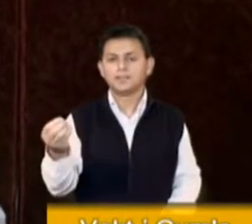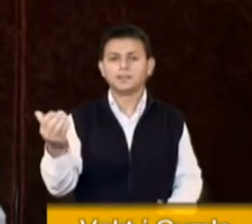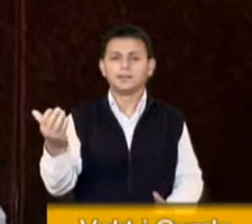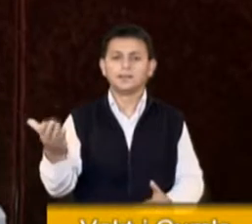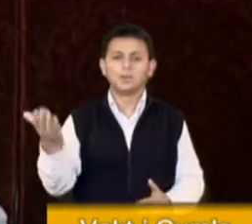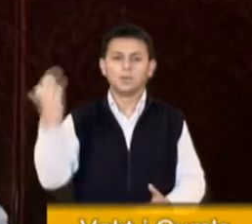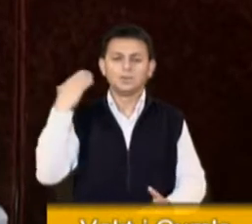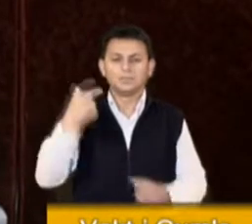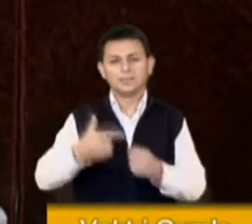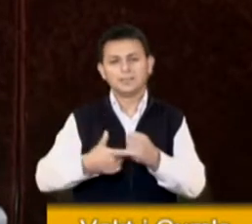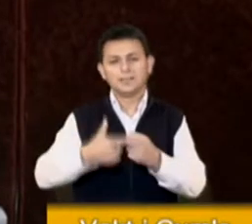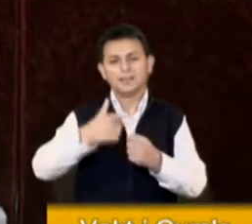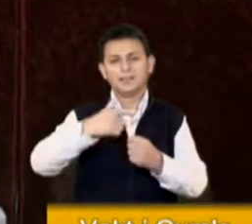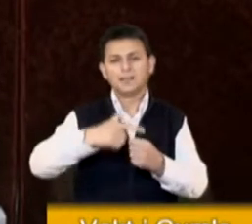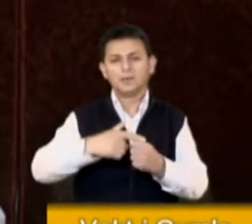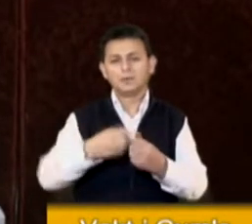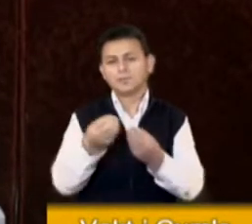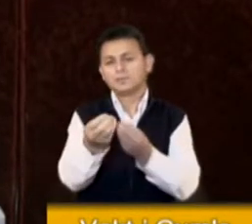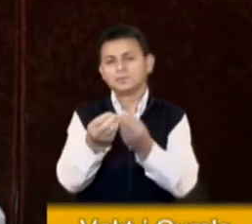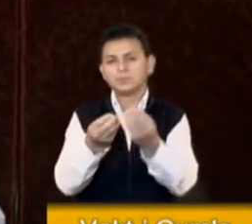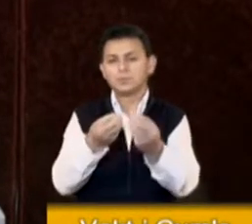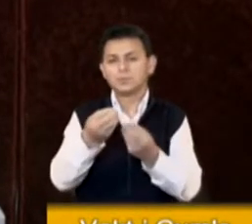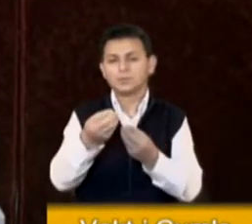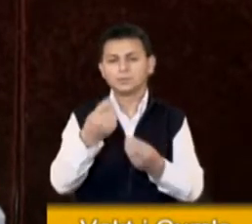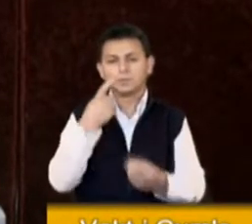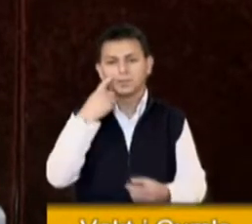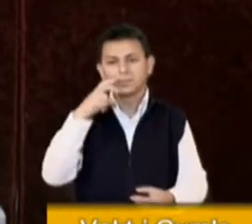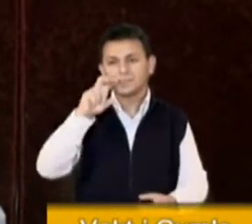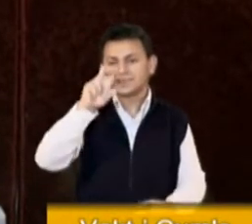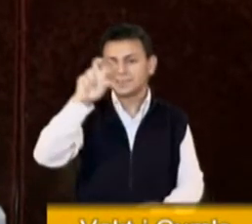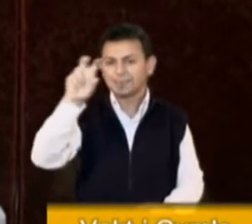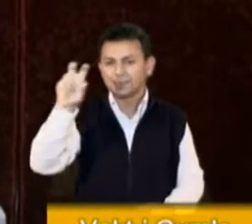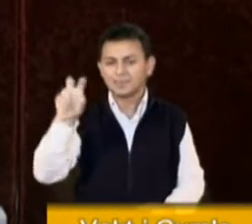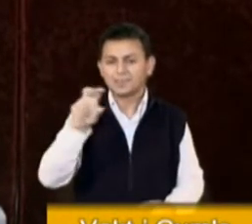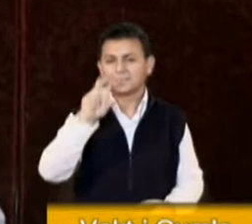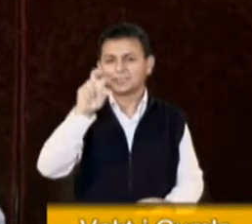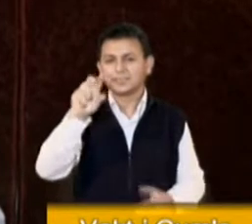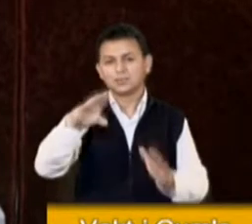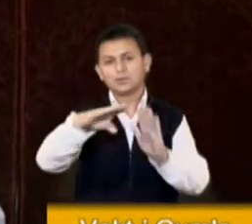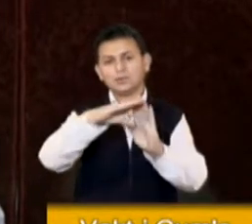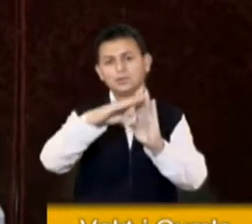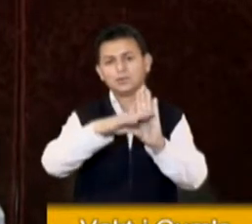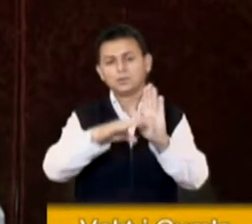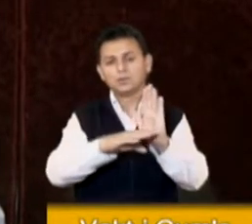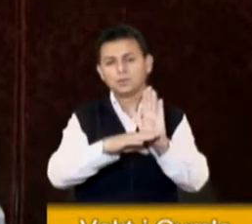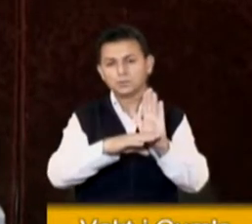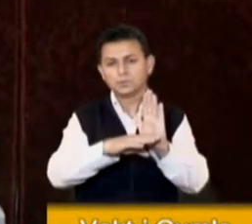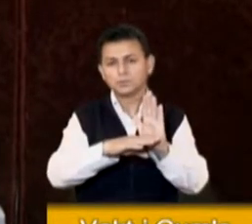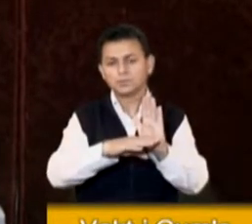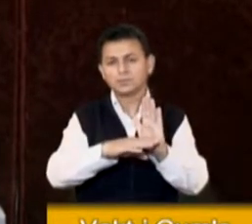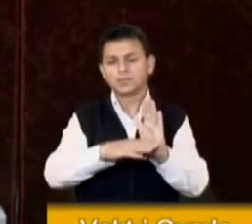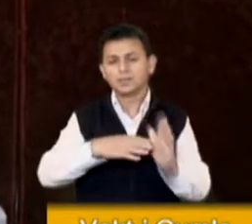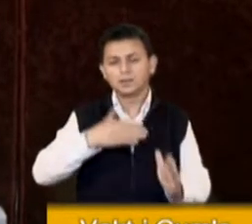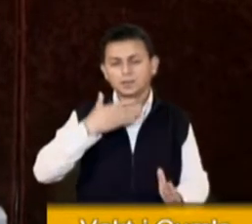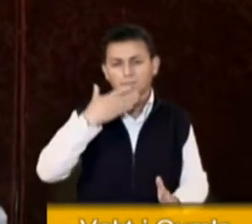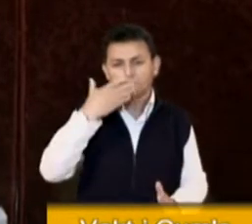haftaki sohbetimizde nazar, göz değmesi, Arapça